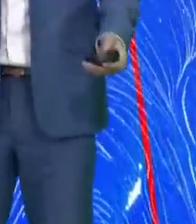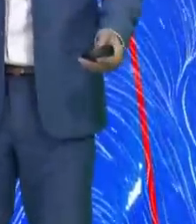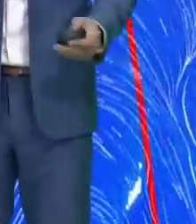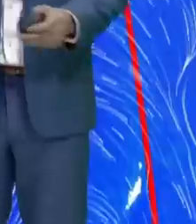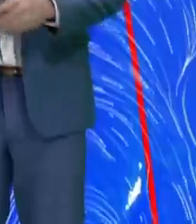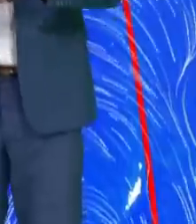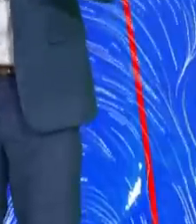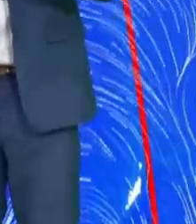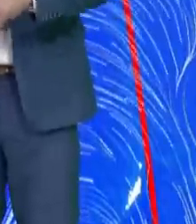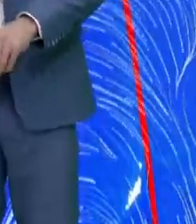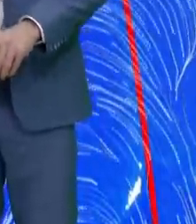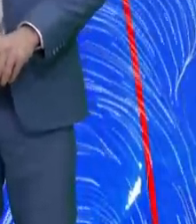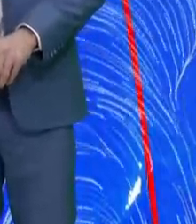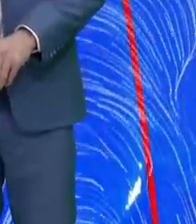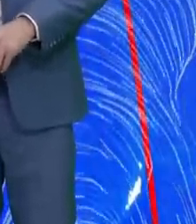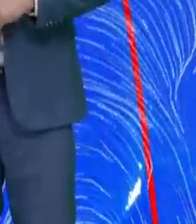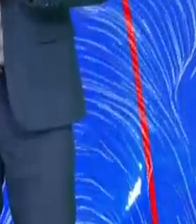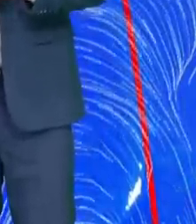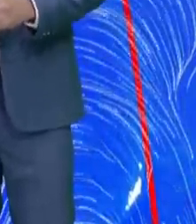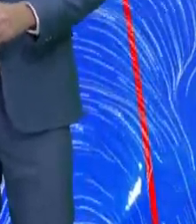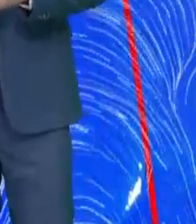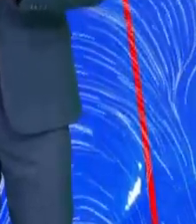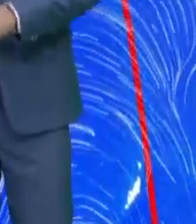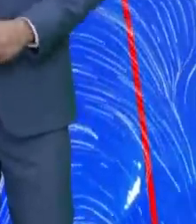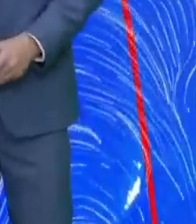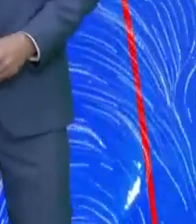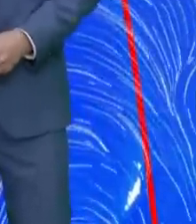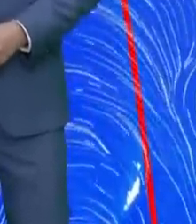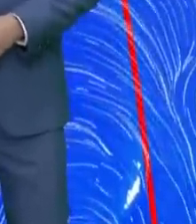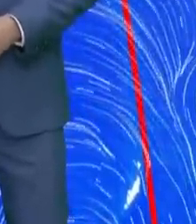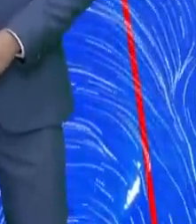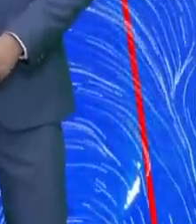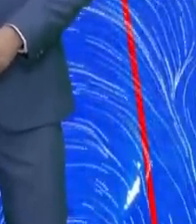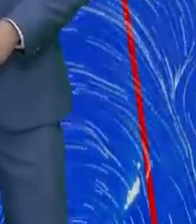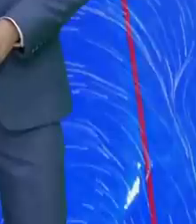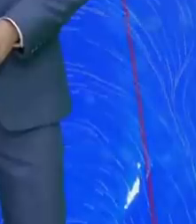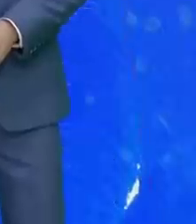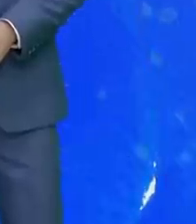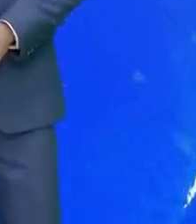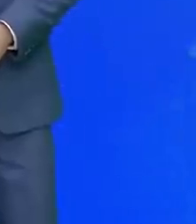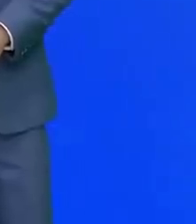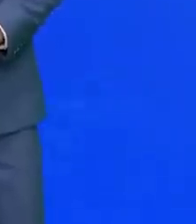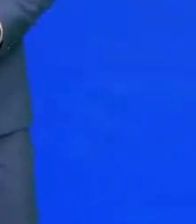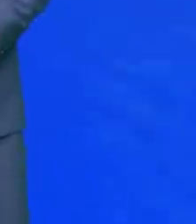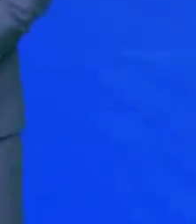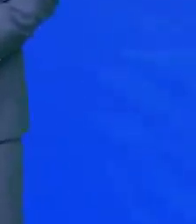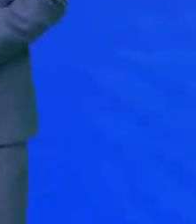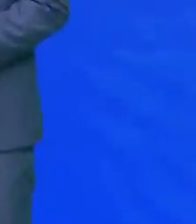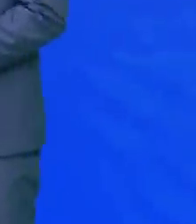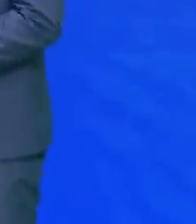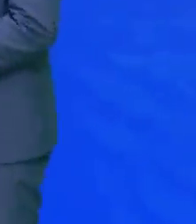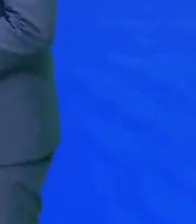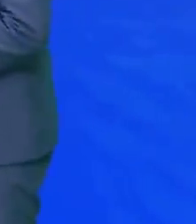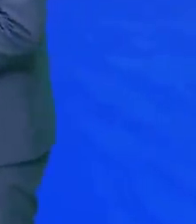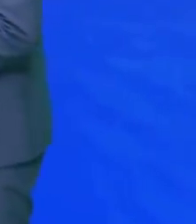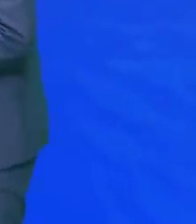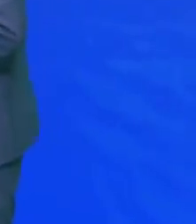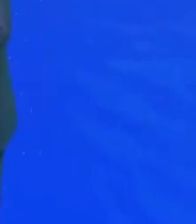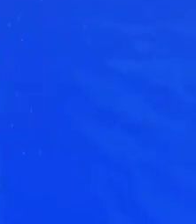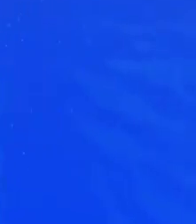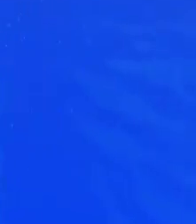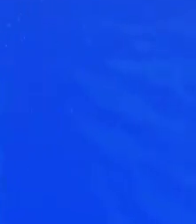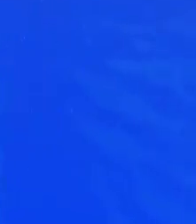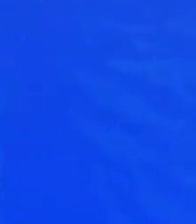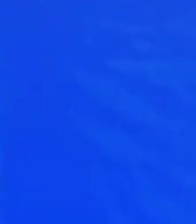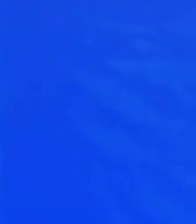Wala naman pong inaasahang sama ng panahon o bagyo hanggang sa weekend. Sa rainfall forecast ng The Weather Company para bukas,